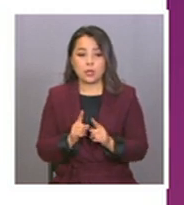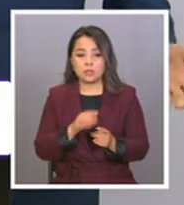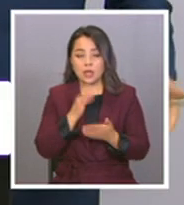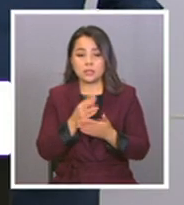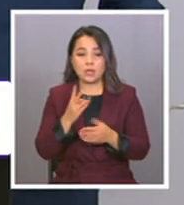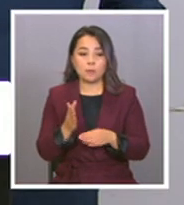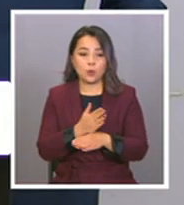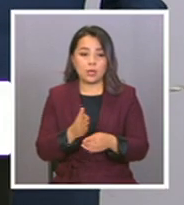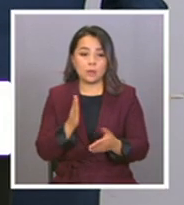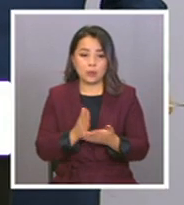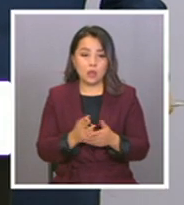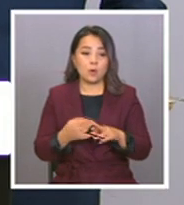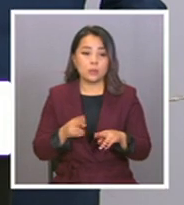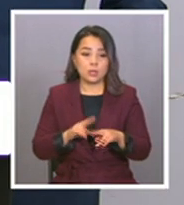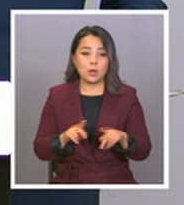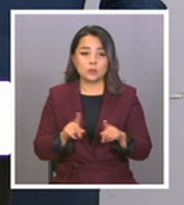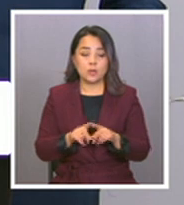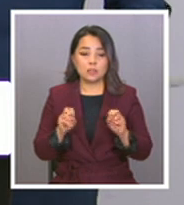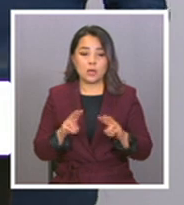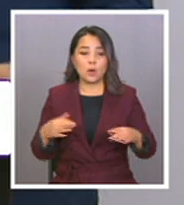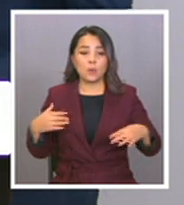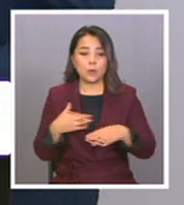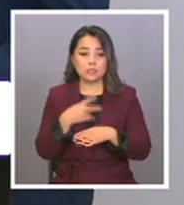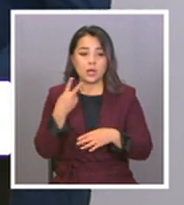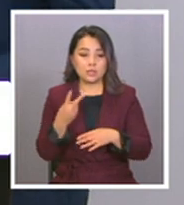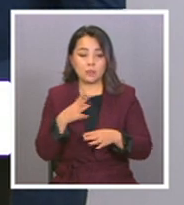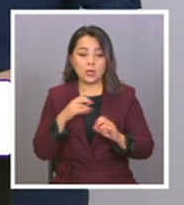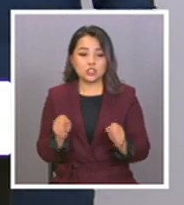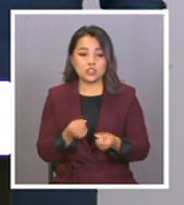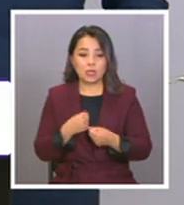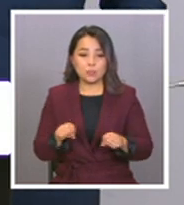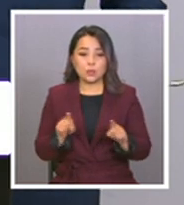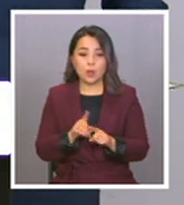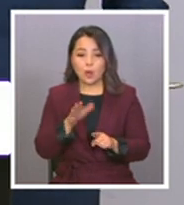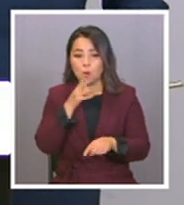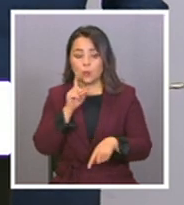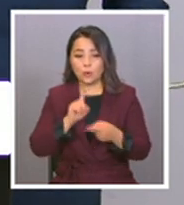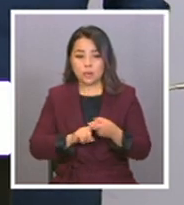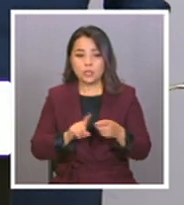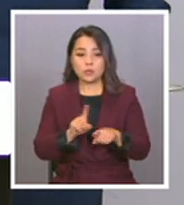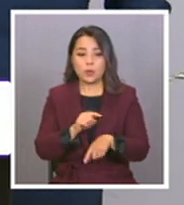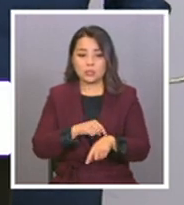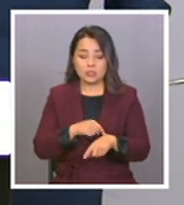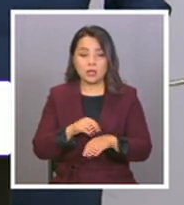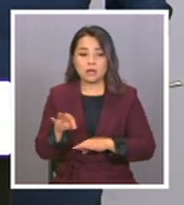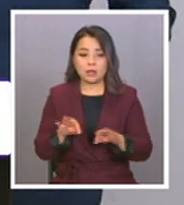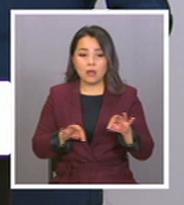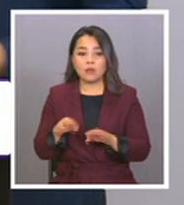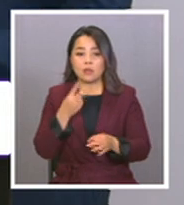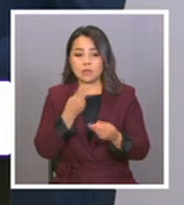бөлінеді. Сонымен осы екі қозғалыстың түрін жылдамдықтың уақытқа тәуелді графигі бойынша